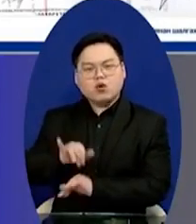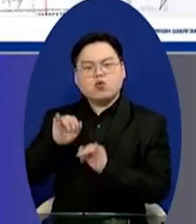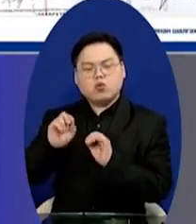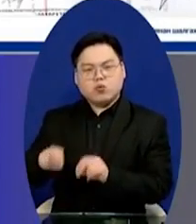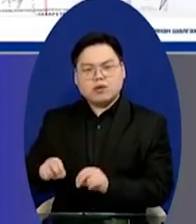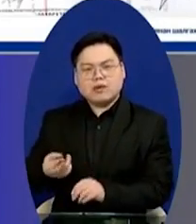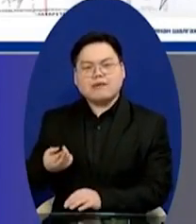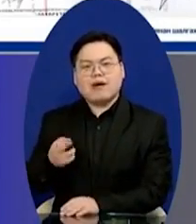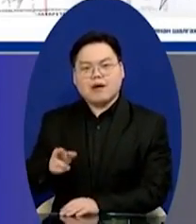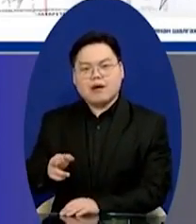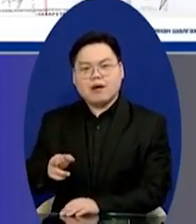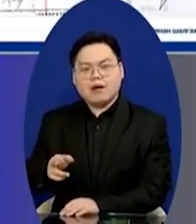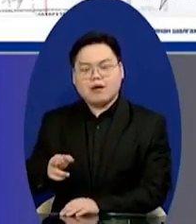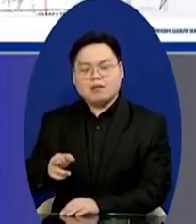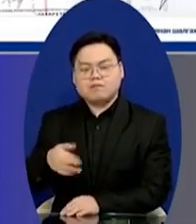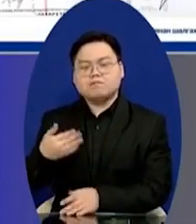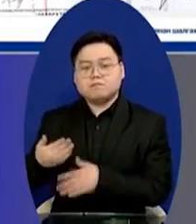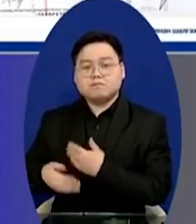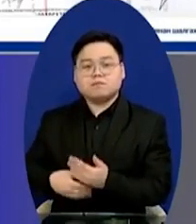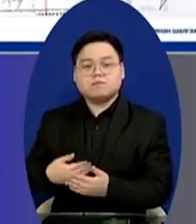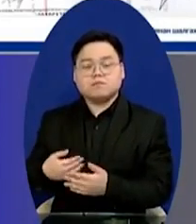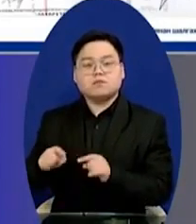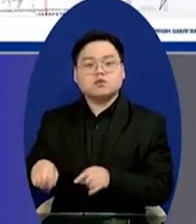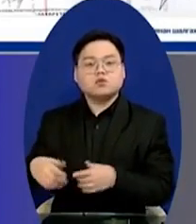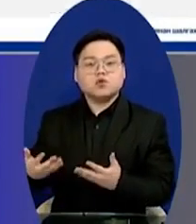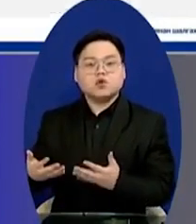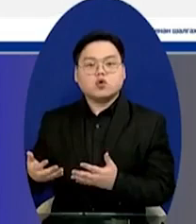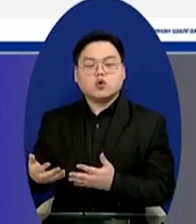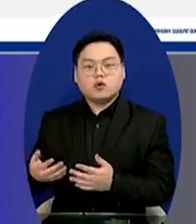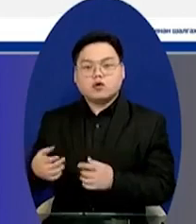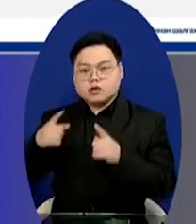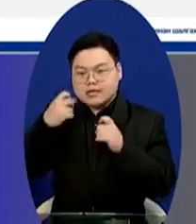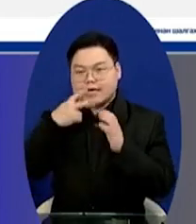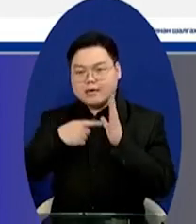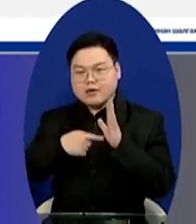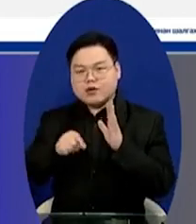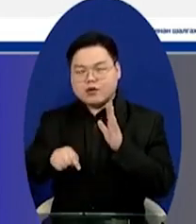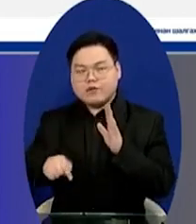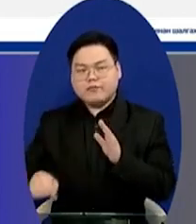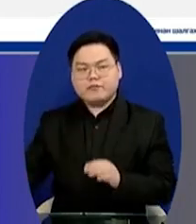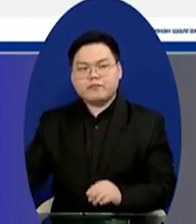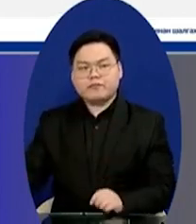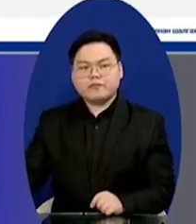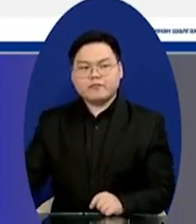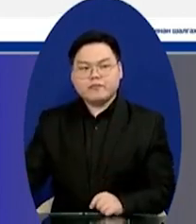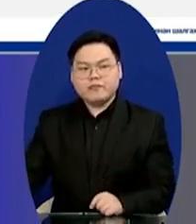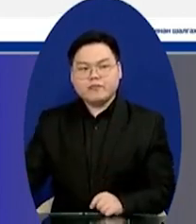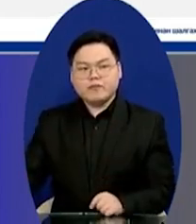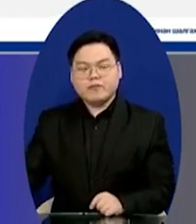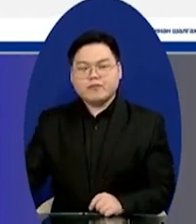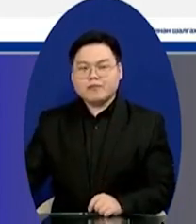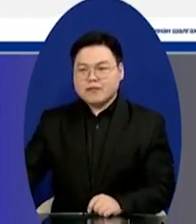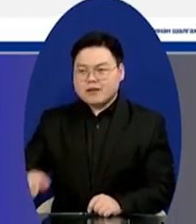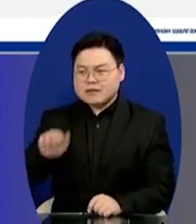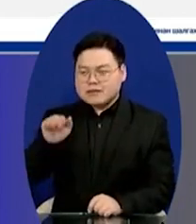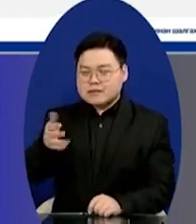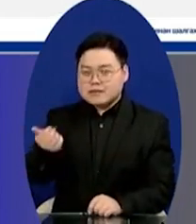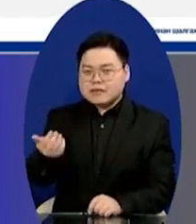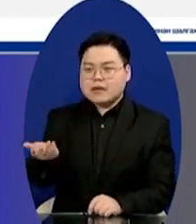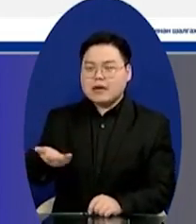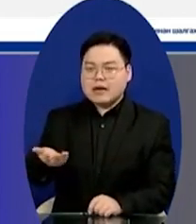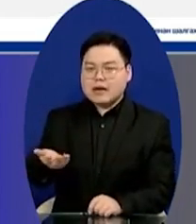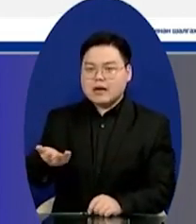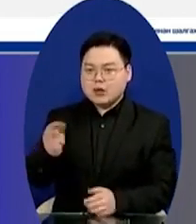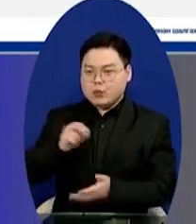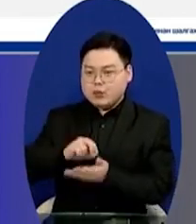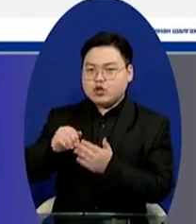асуудлыг үүссэн. За тэгэнгүүт юу гараад ирсэн гэхээр дараагийн утсан. За нөгөө шаардлага хайцсан бэ Хөгжлийн банк дээр бичиг